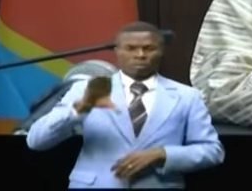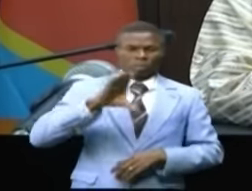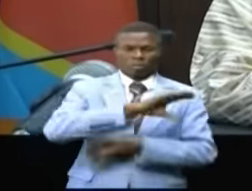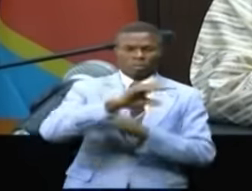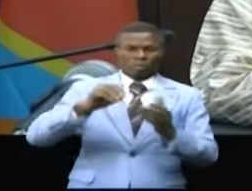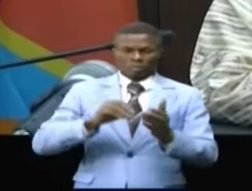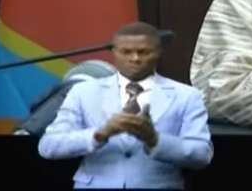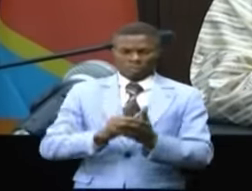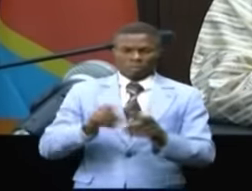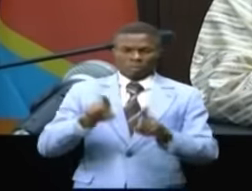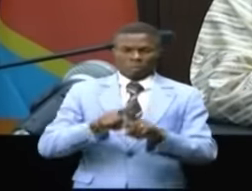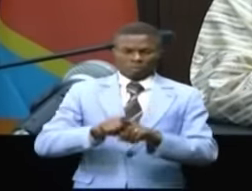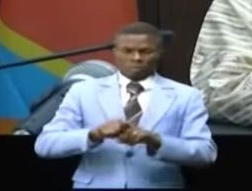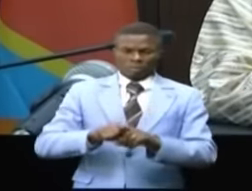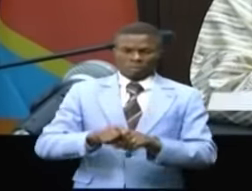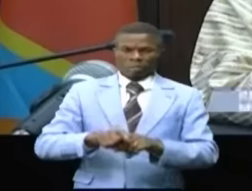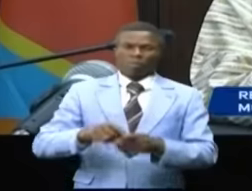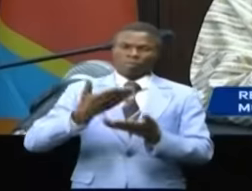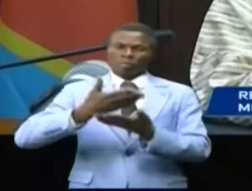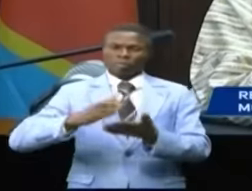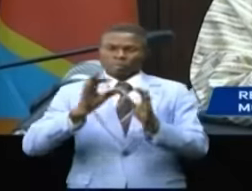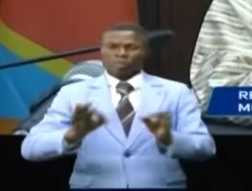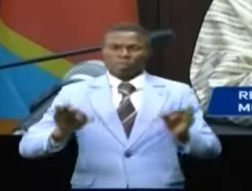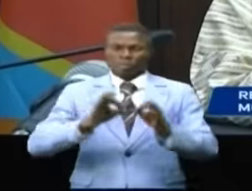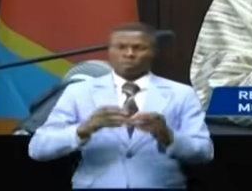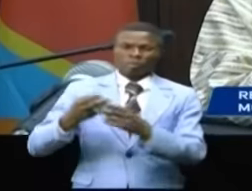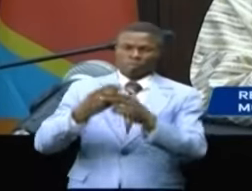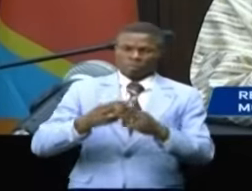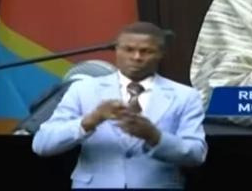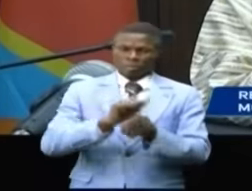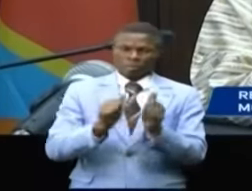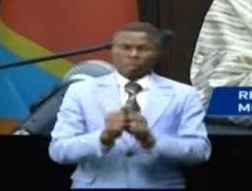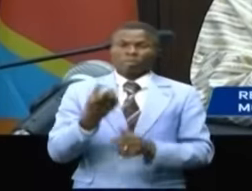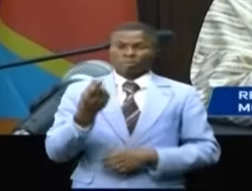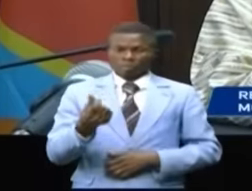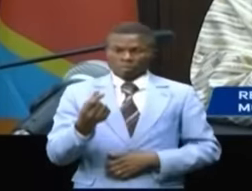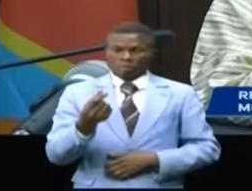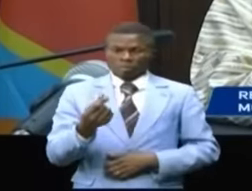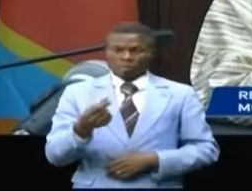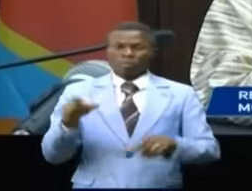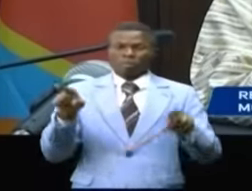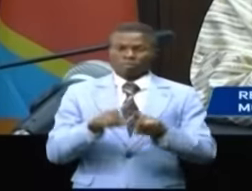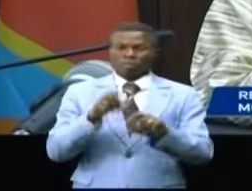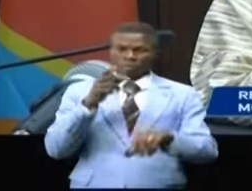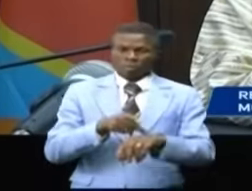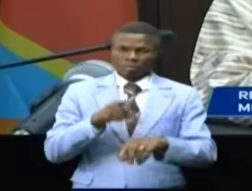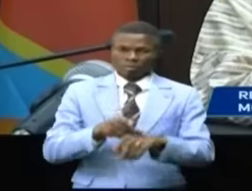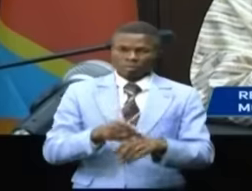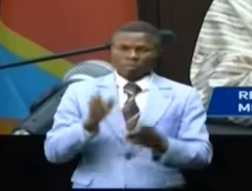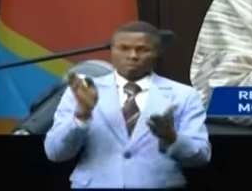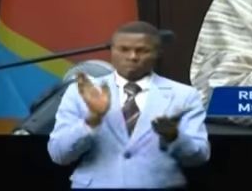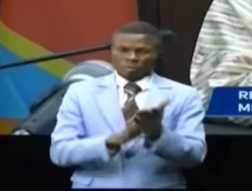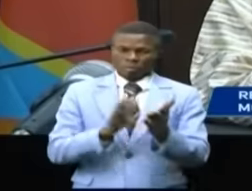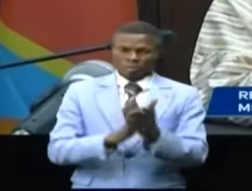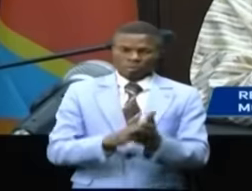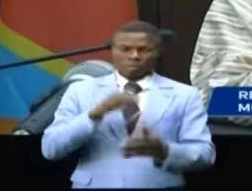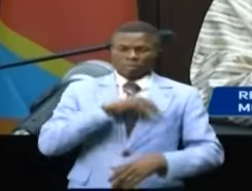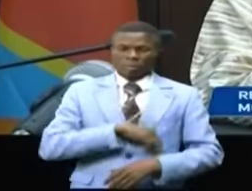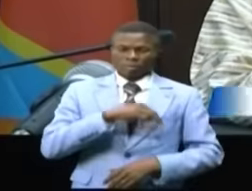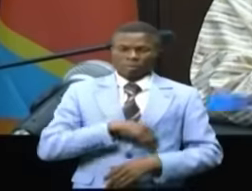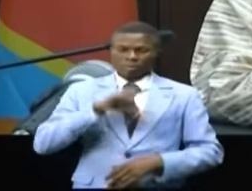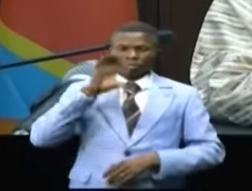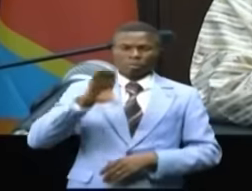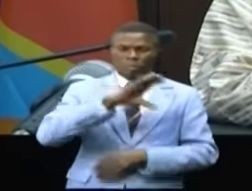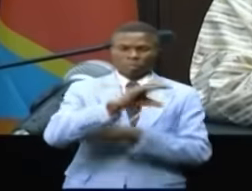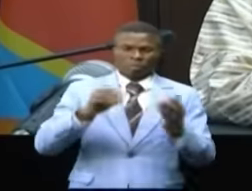en tant que régulateur et superviseur du secteur financier, en tant qu'institut des missions, et la Banque centrale en